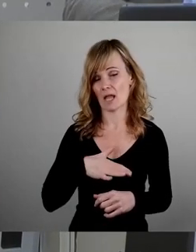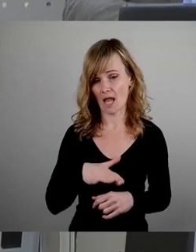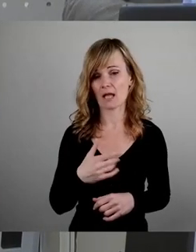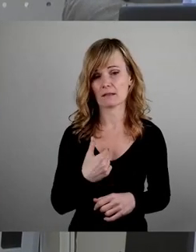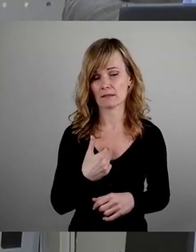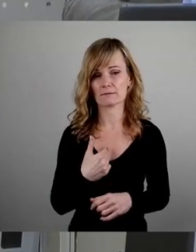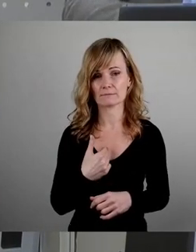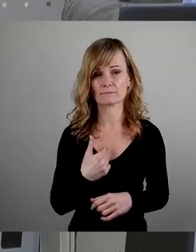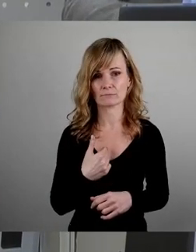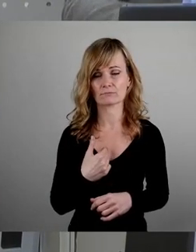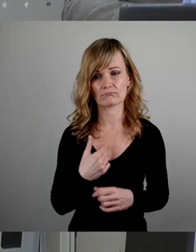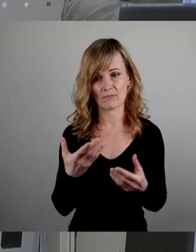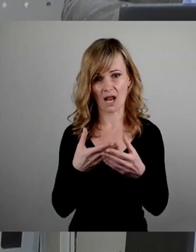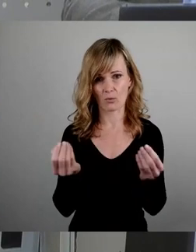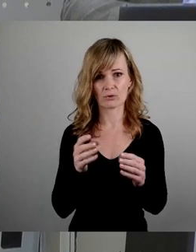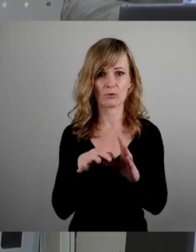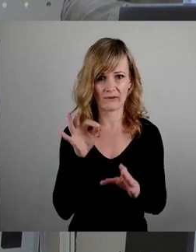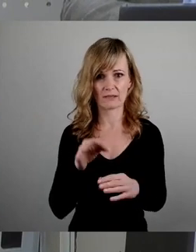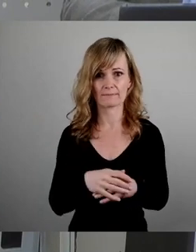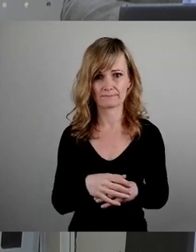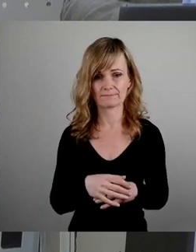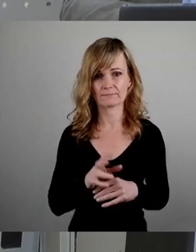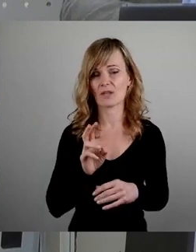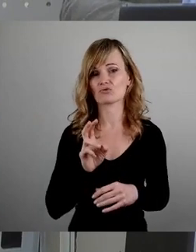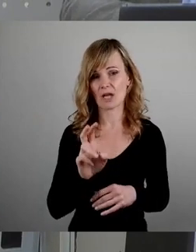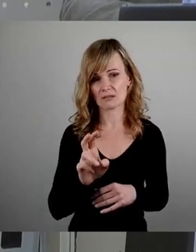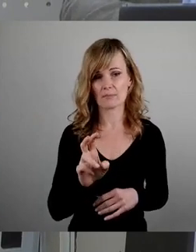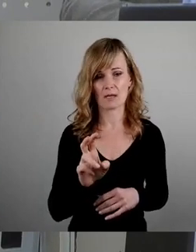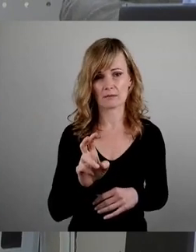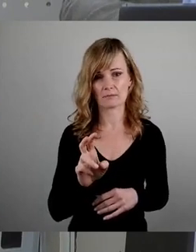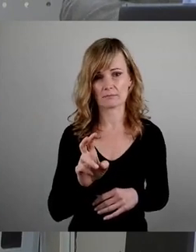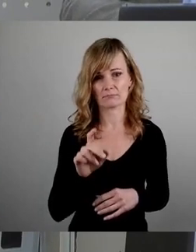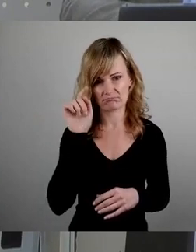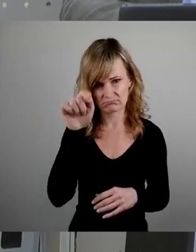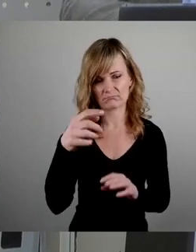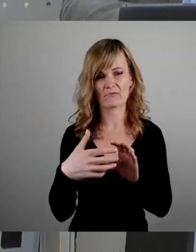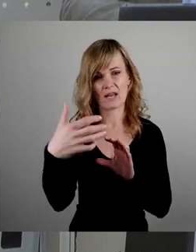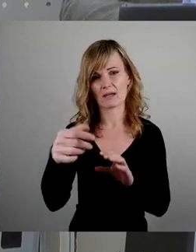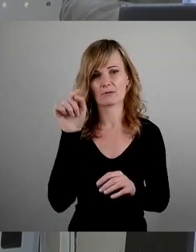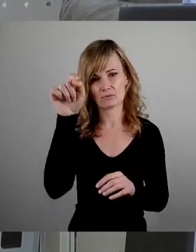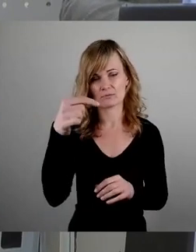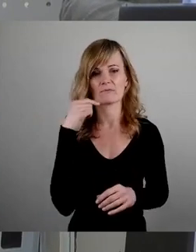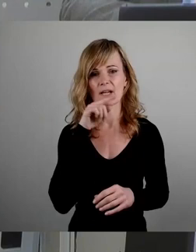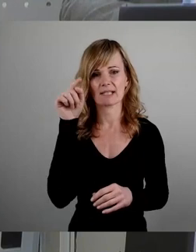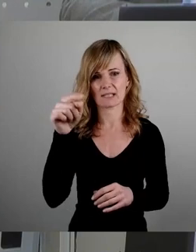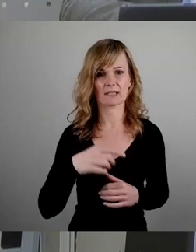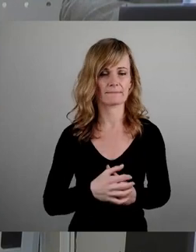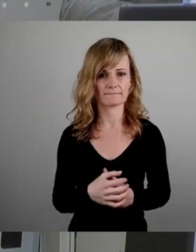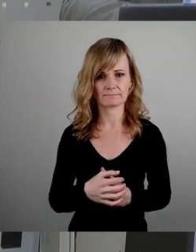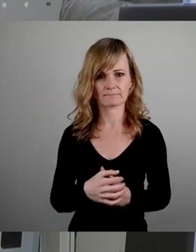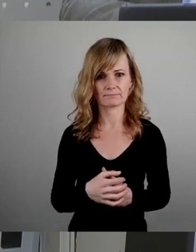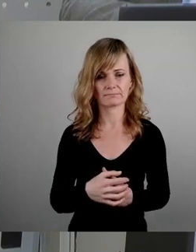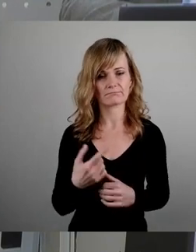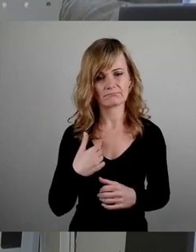Wir hätten sehr gern eine Lösung gefunden, um die Straßenbahn nach Weißig zu verlängern. Wir hätten auch sehr gern die